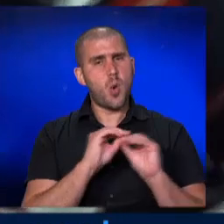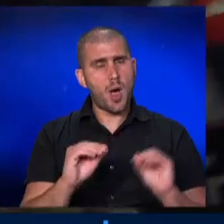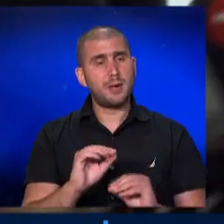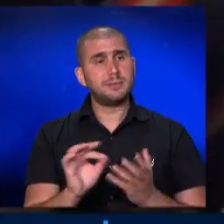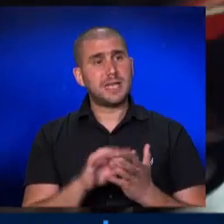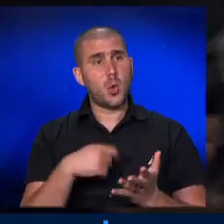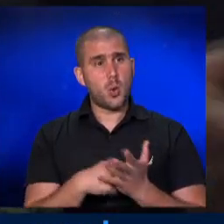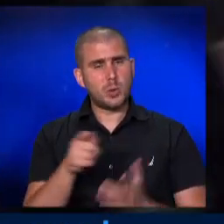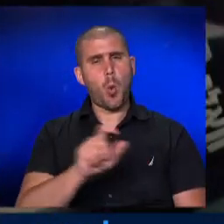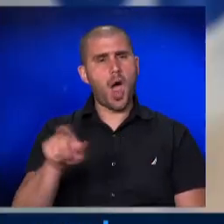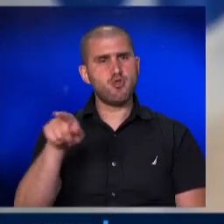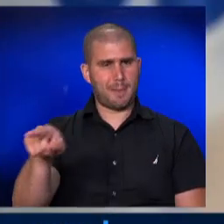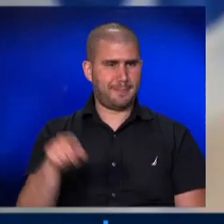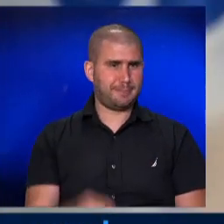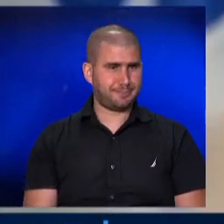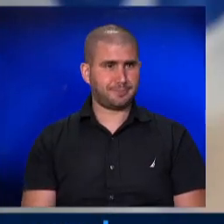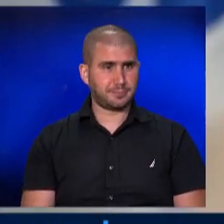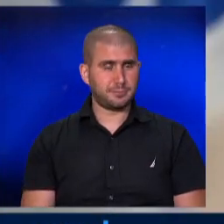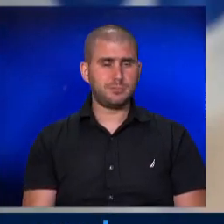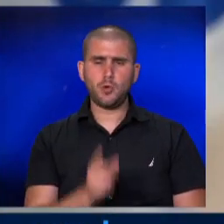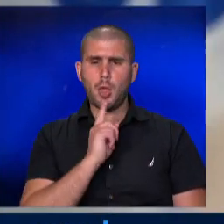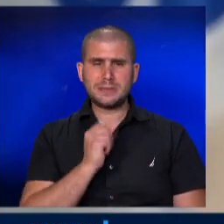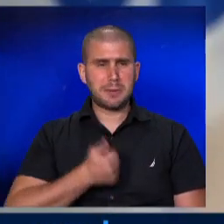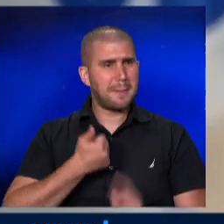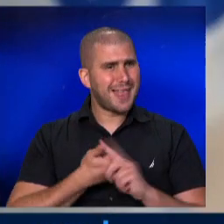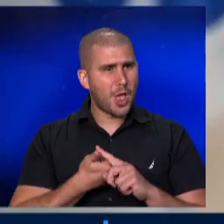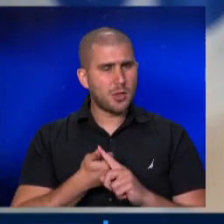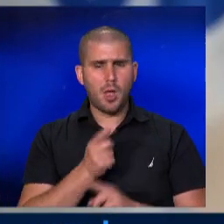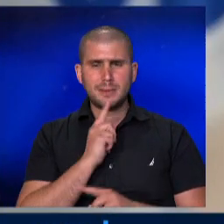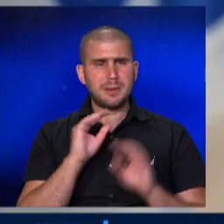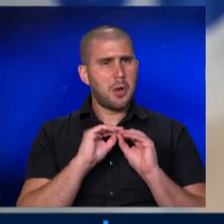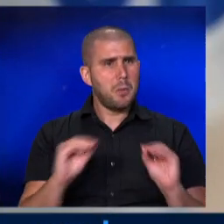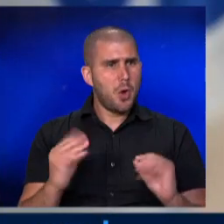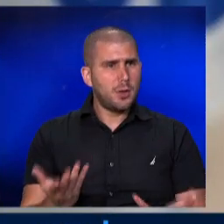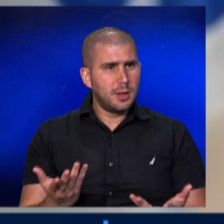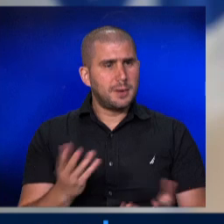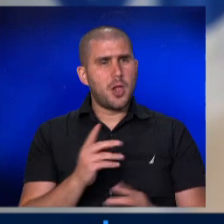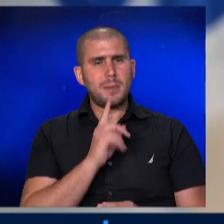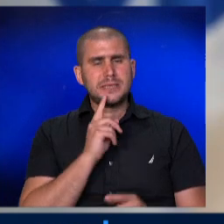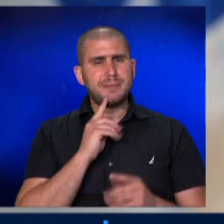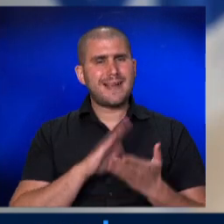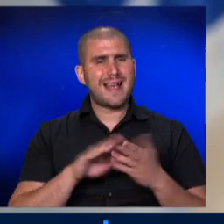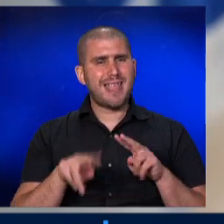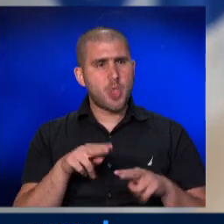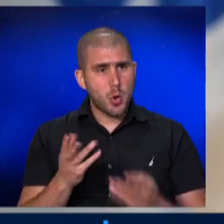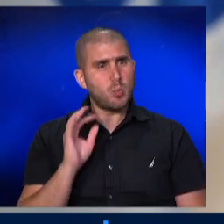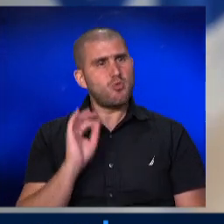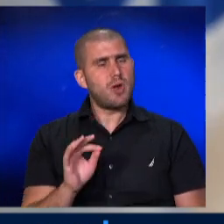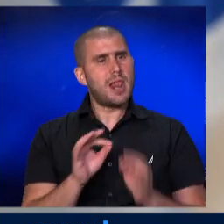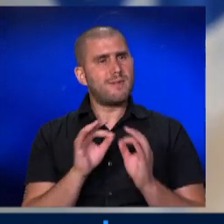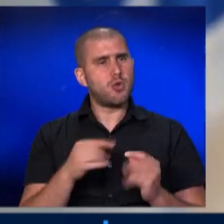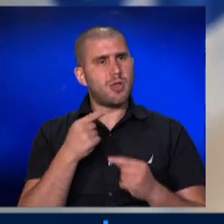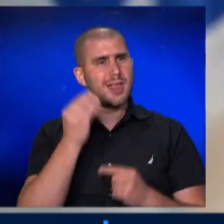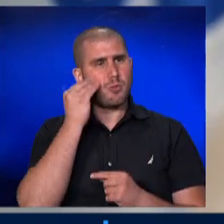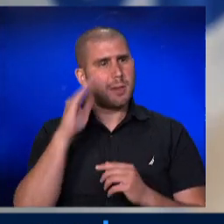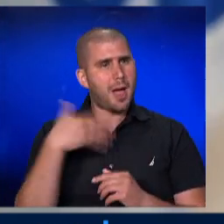האוצר הוא האשם במצב. אין מספיק מנהלות, אין מספיק מורות, ואין מספיק גננות כדי לפתוח את שנת